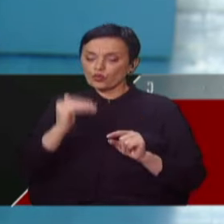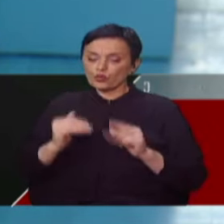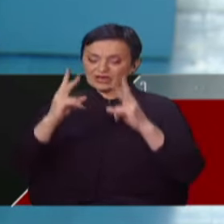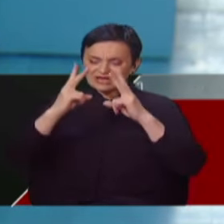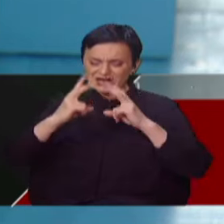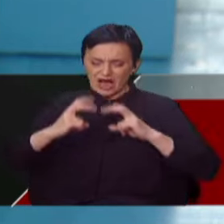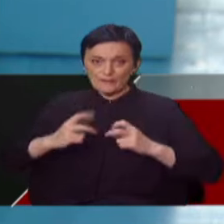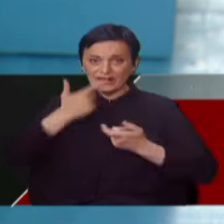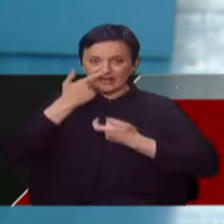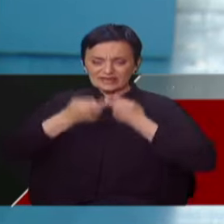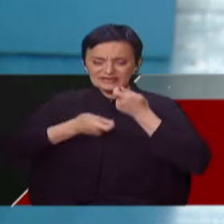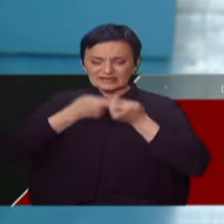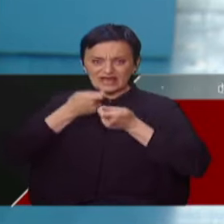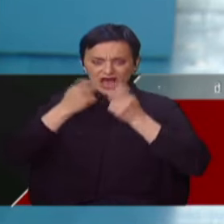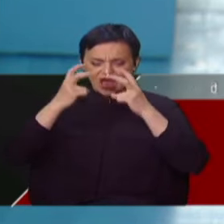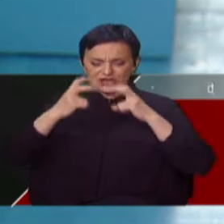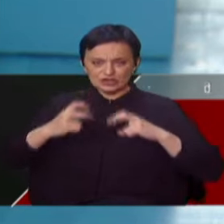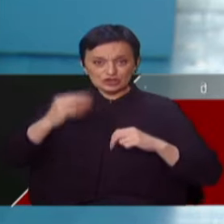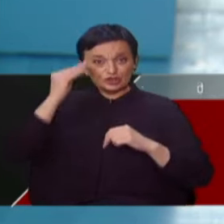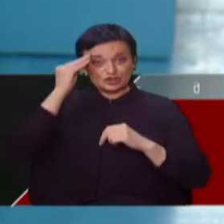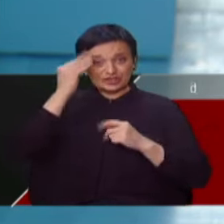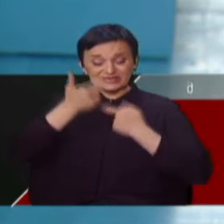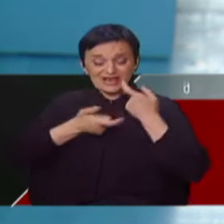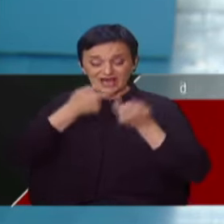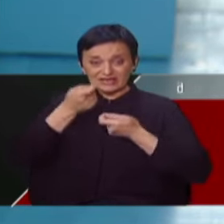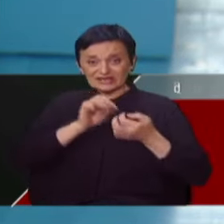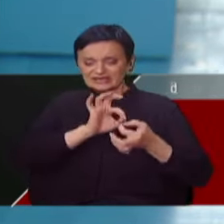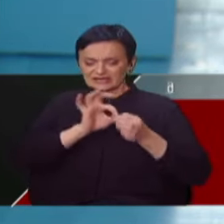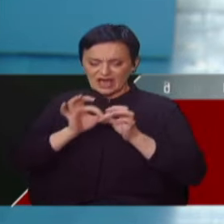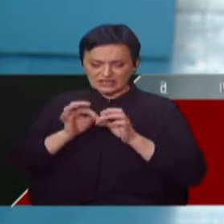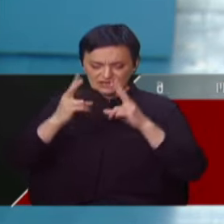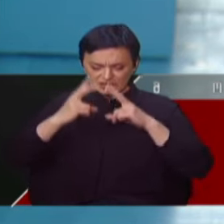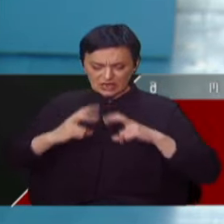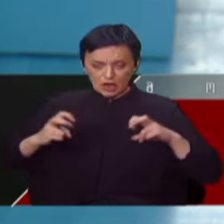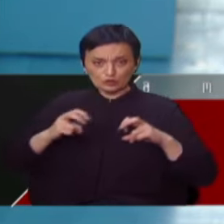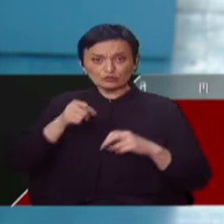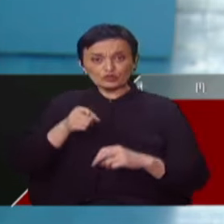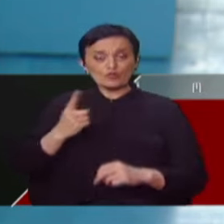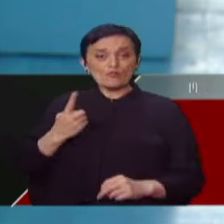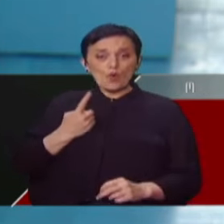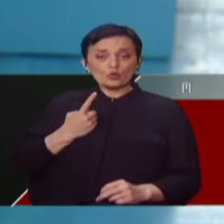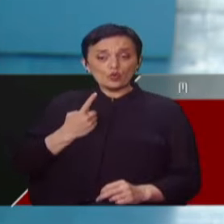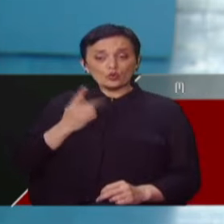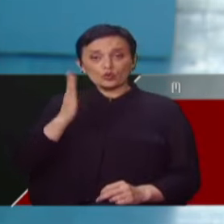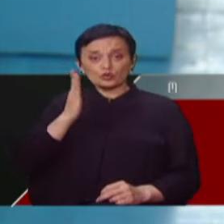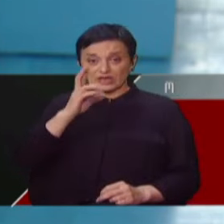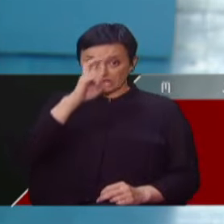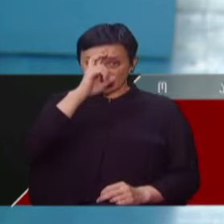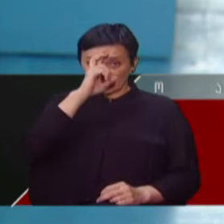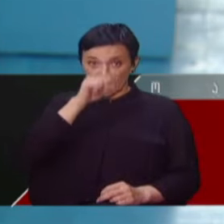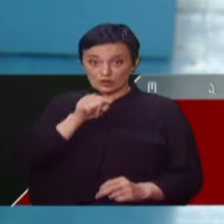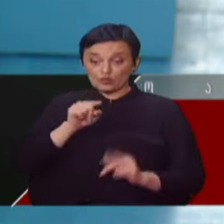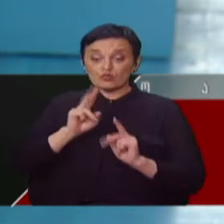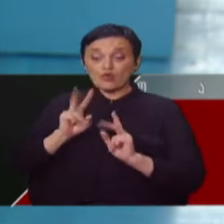ნიშნავს მისი შინაარსის დეტალების განხილვას. უნდა გქონდეს თუ არა იმის მოლოდინი, რომ სოფლების